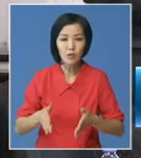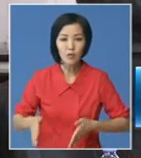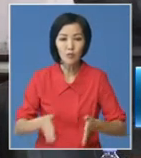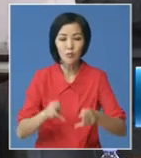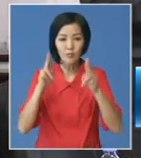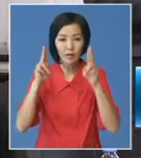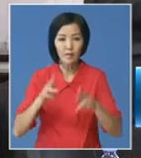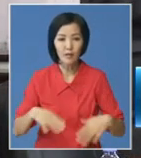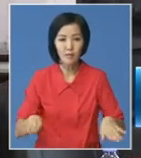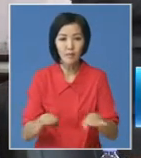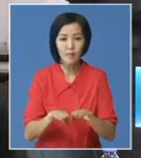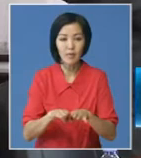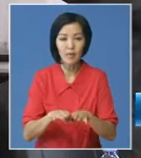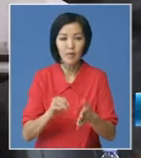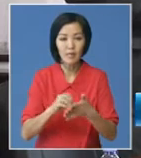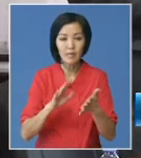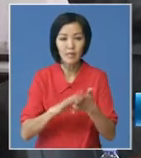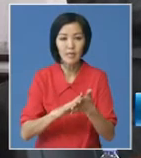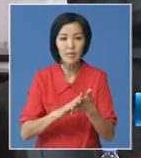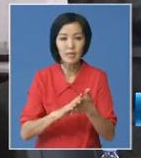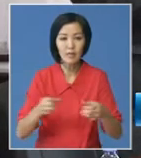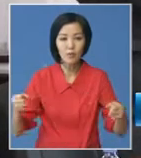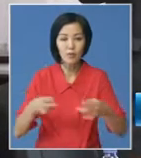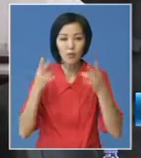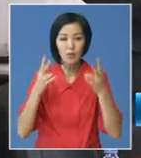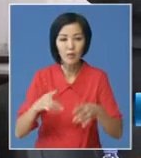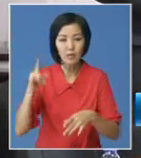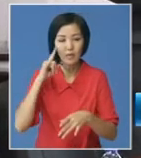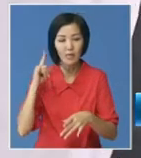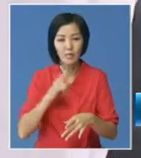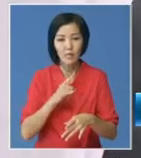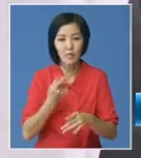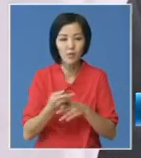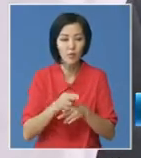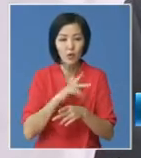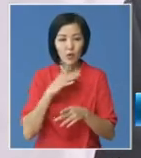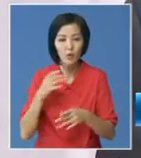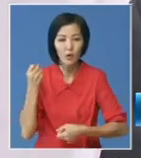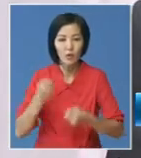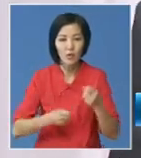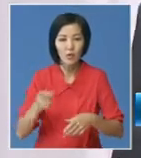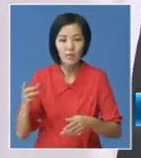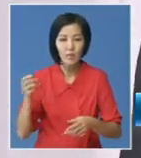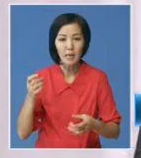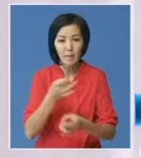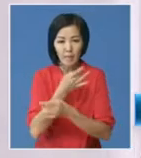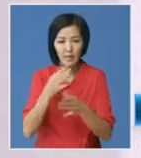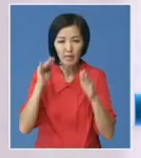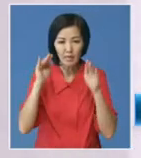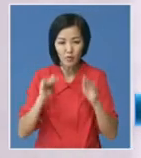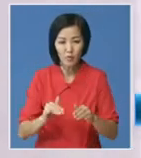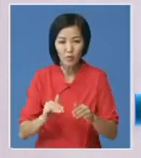бірақ тіркелетін көлік оқиғасы мен адам өлімі Қазақстанда көп. Бұл біздің көлік тізгіндейтіндердің мәдениеті төмен екенін